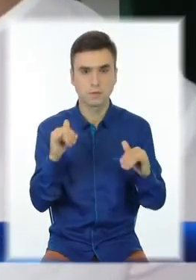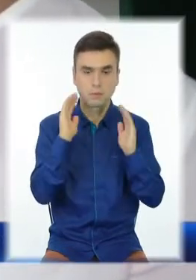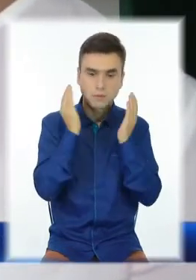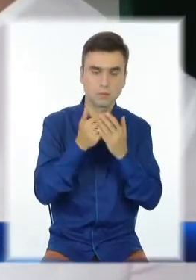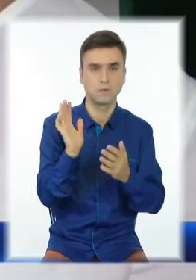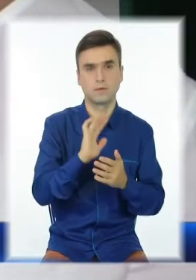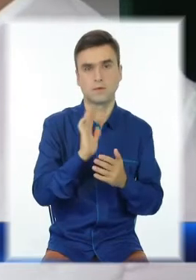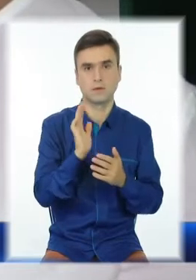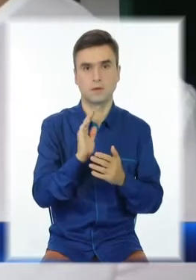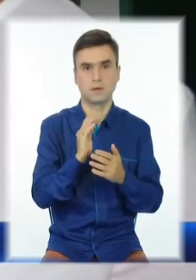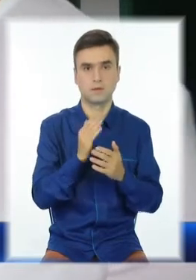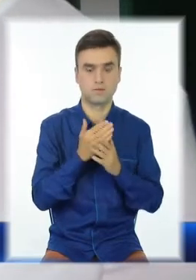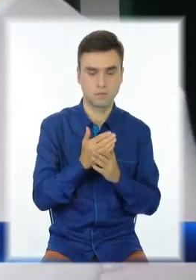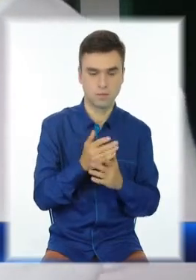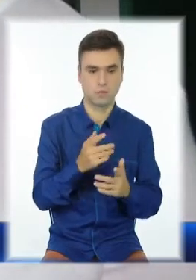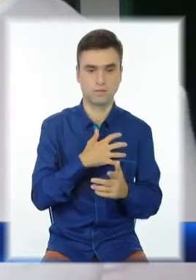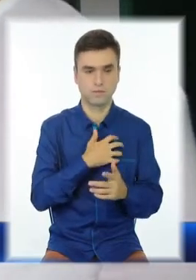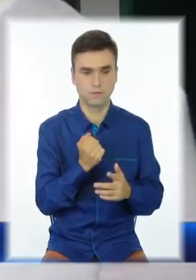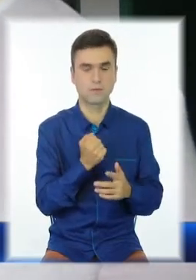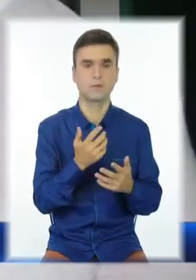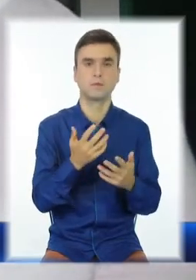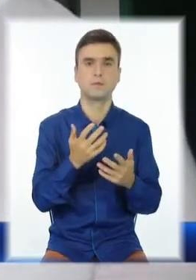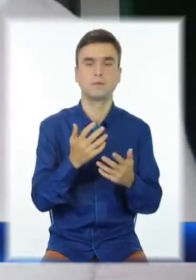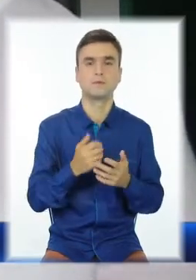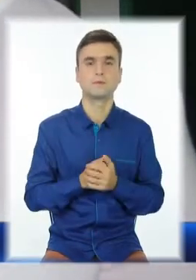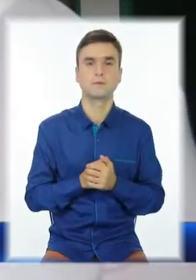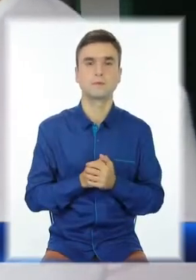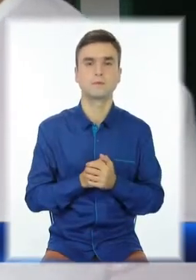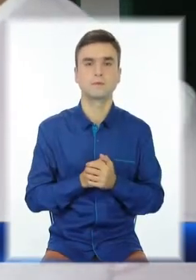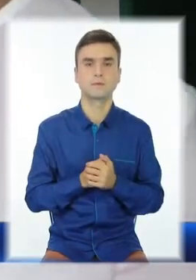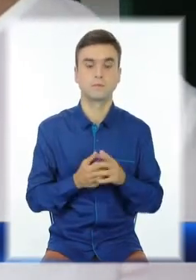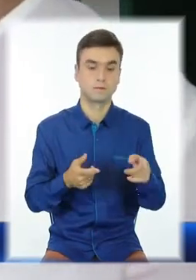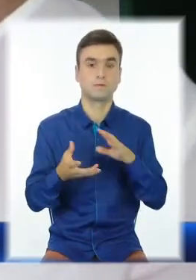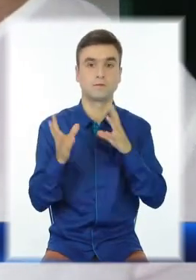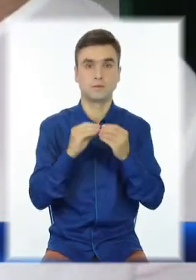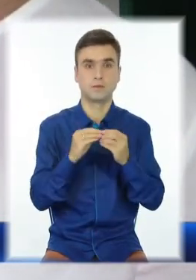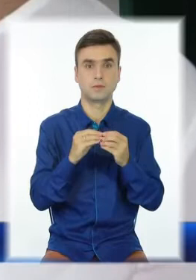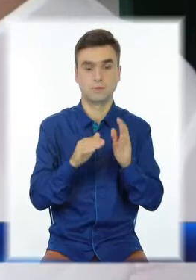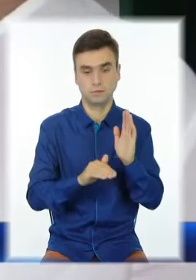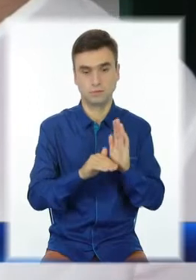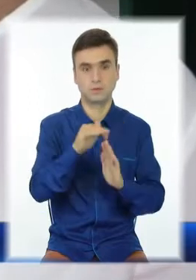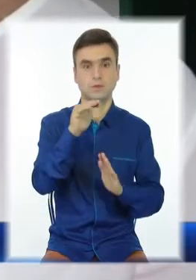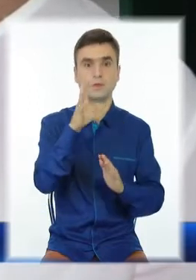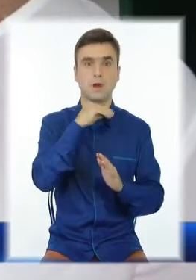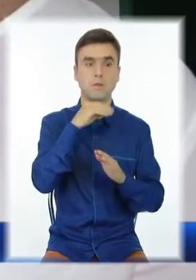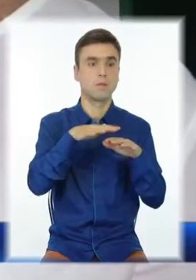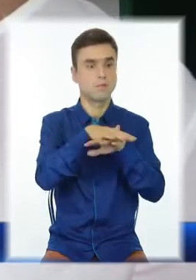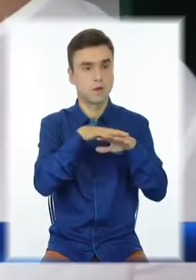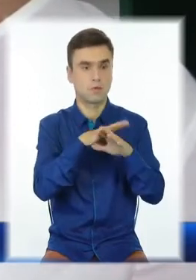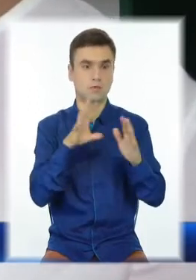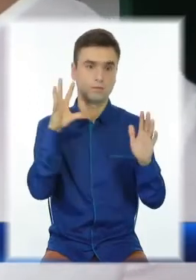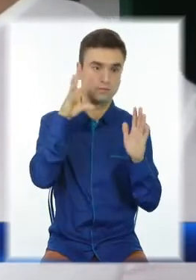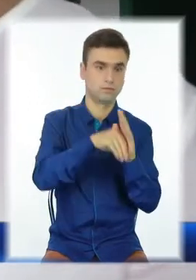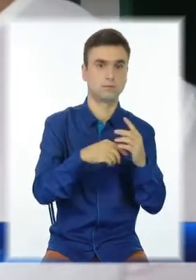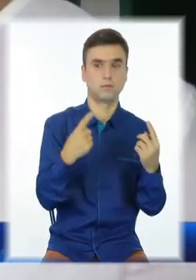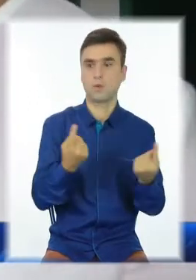розкритися, знайти сильні сторони і, опираючись на них, допомогти дітям навчитись комунікувати в цьому суспільстві і